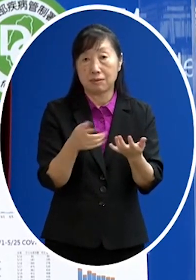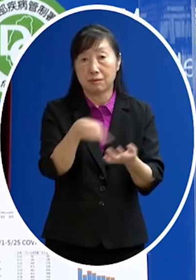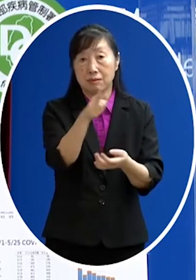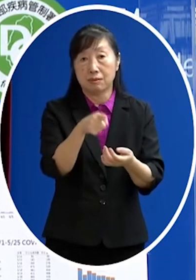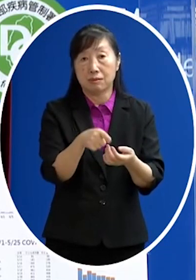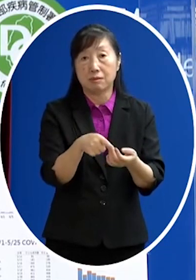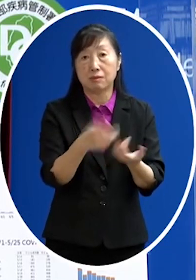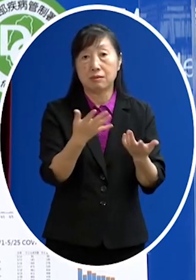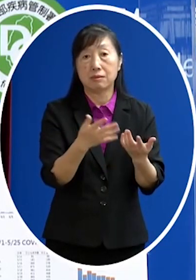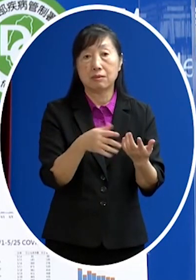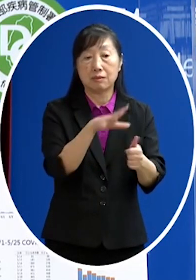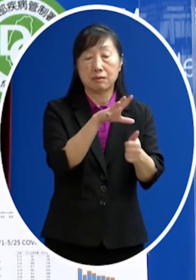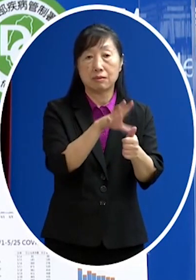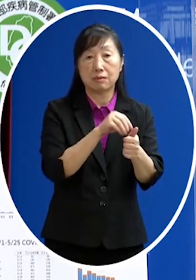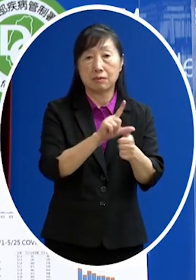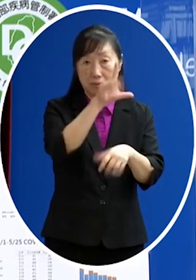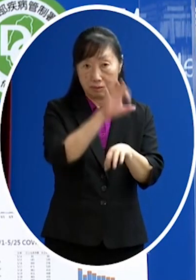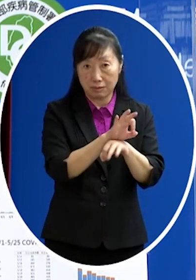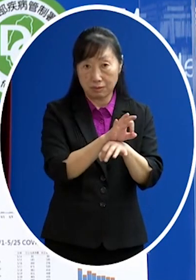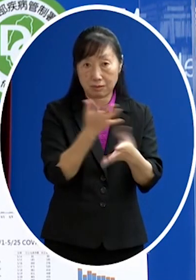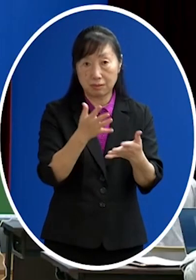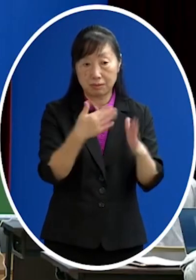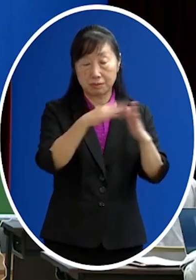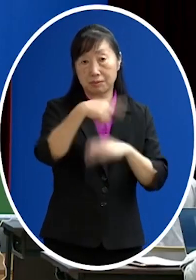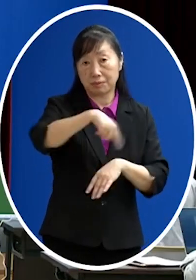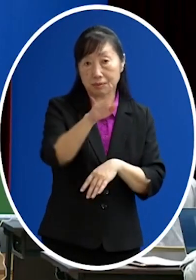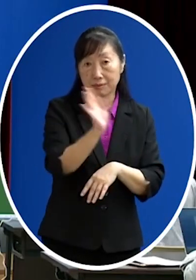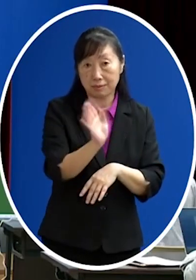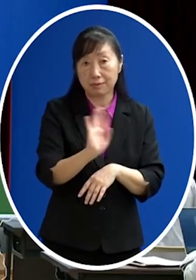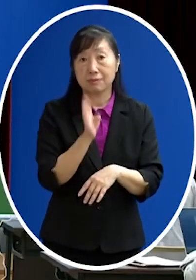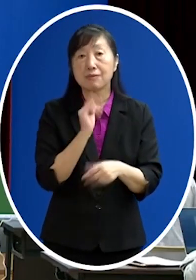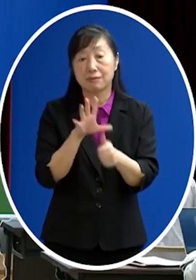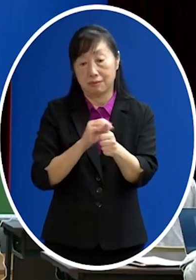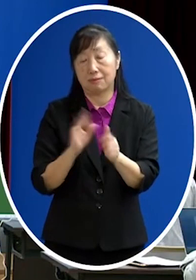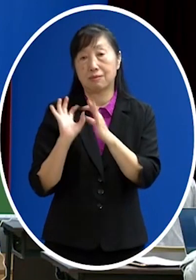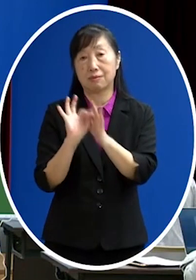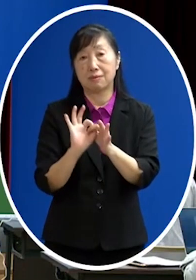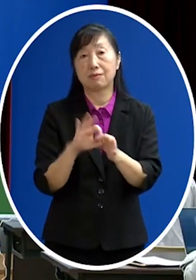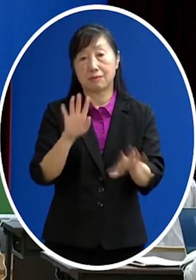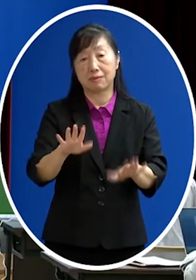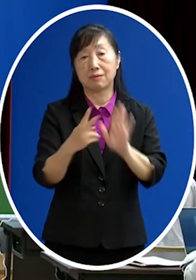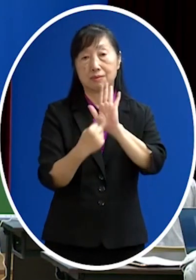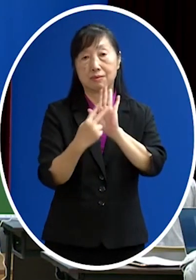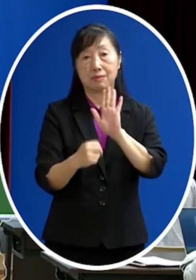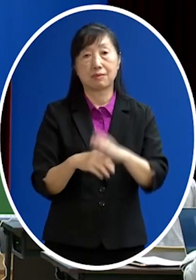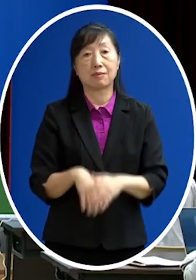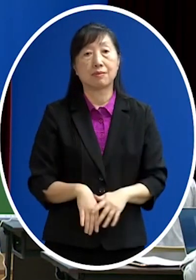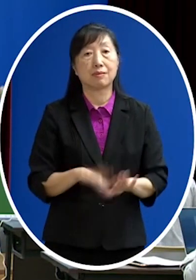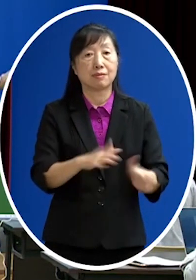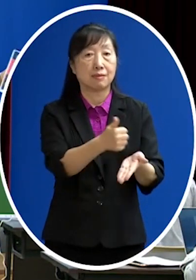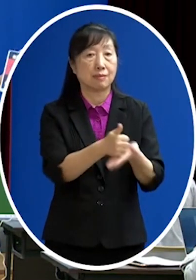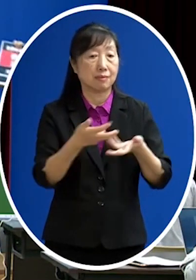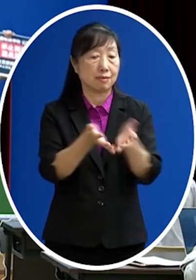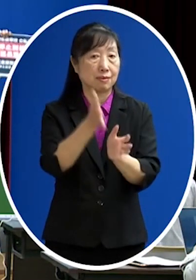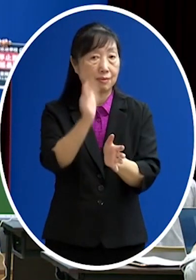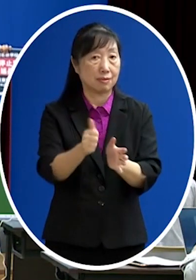停课不停学的措施有一些跟大家来说明，那我们是请教育部长潘部长。